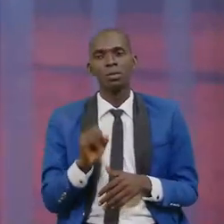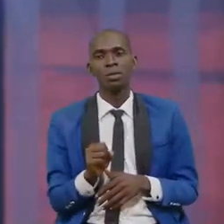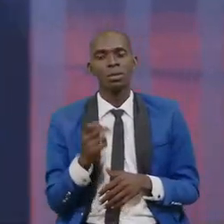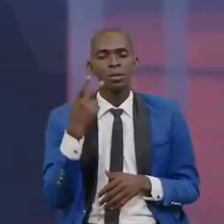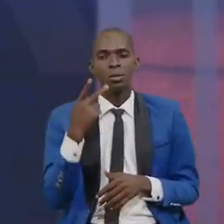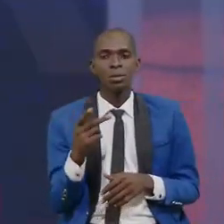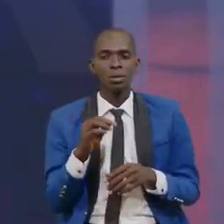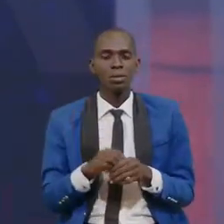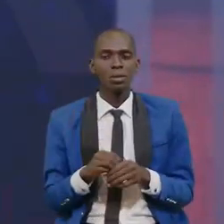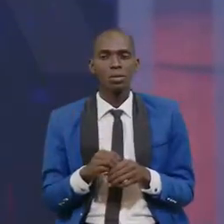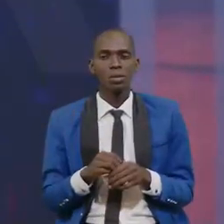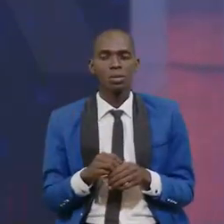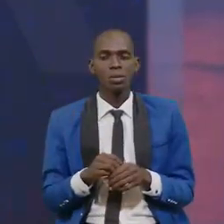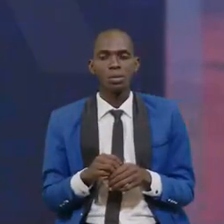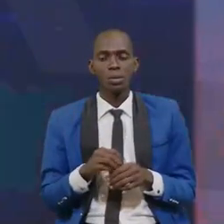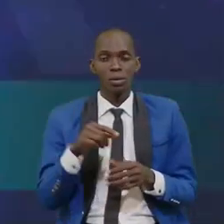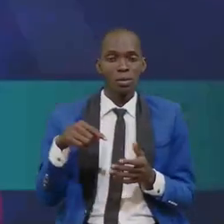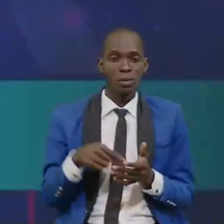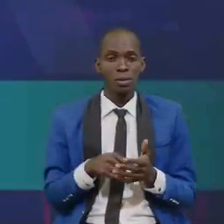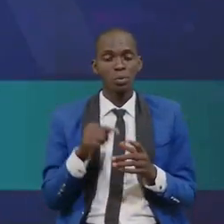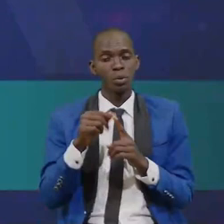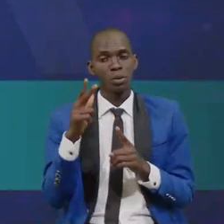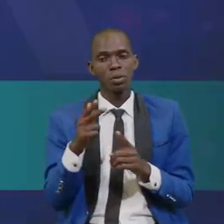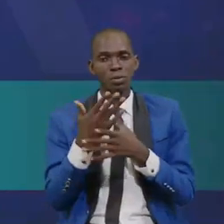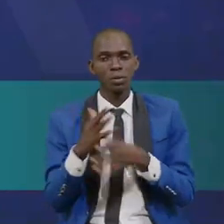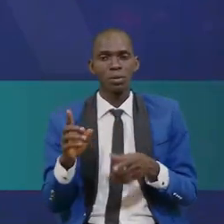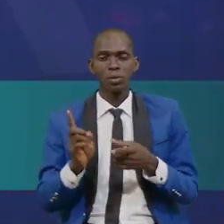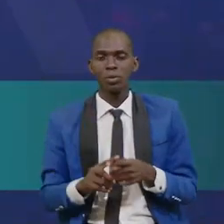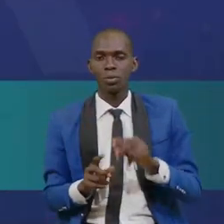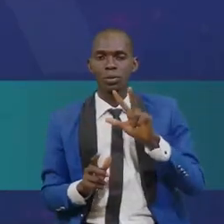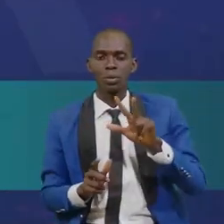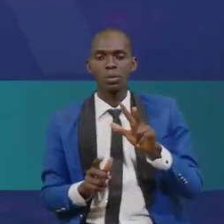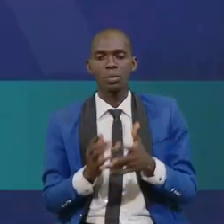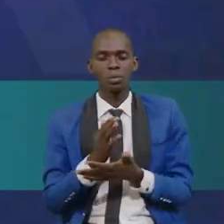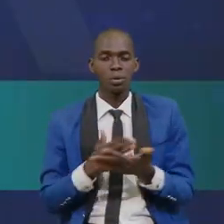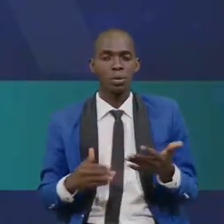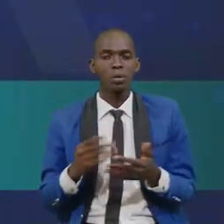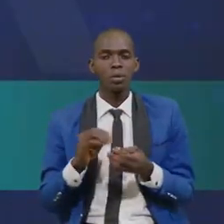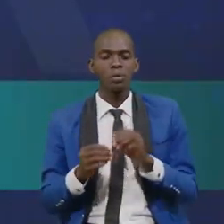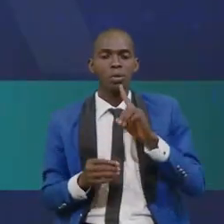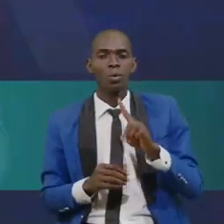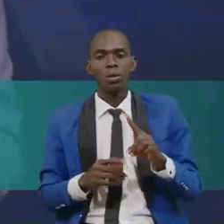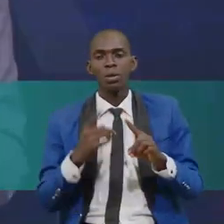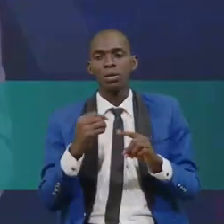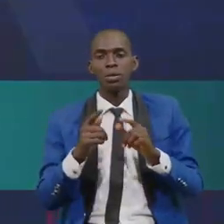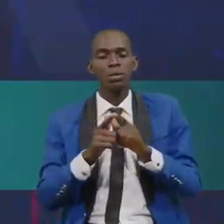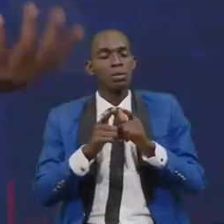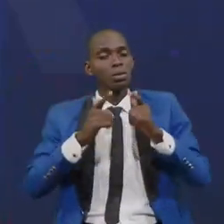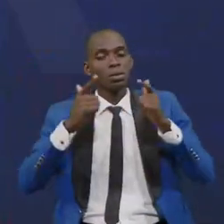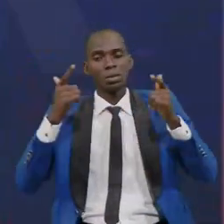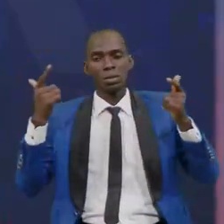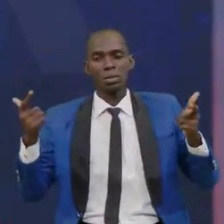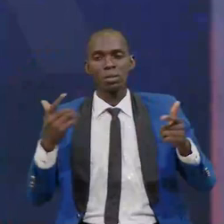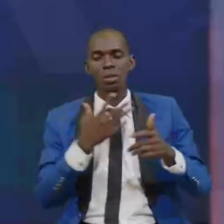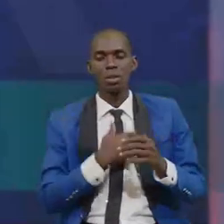Voyons ceci en trois éléments. Premièrement, les plus grandes et précieuses